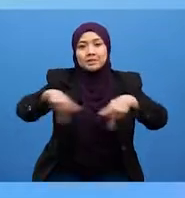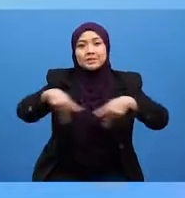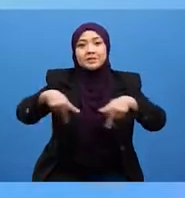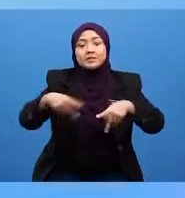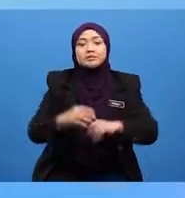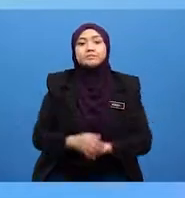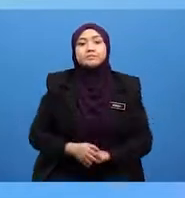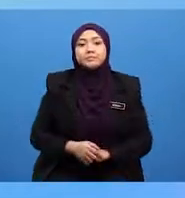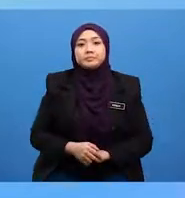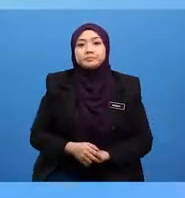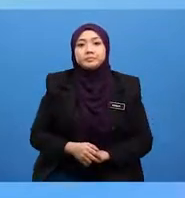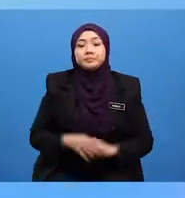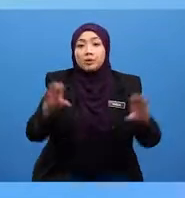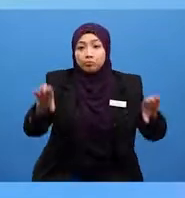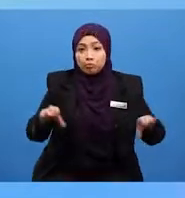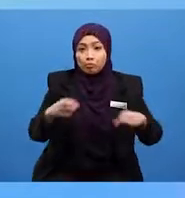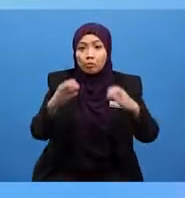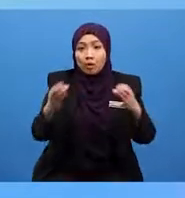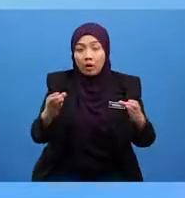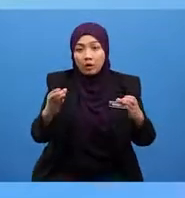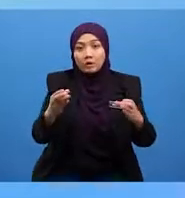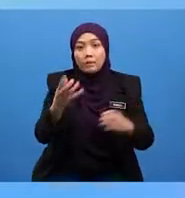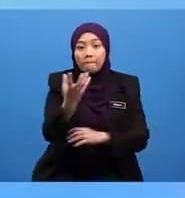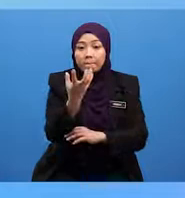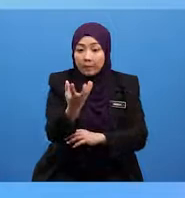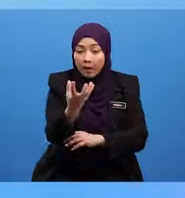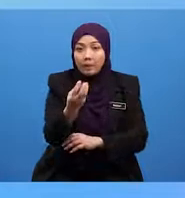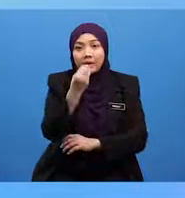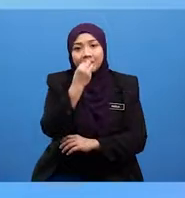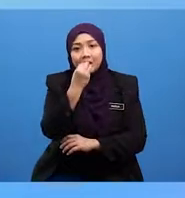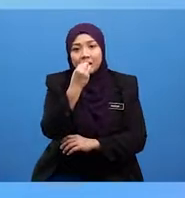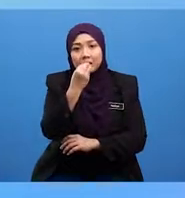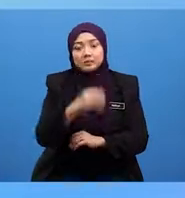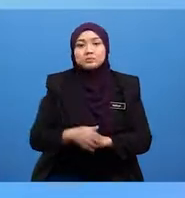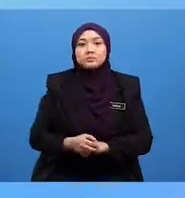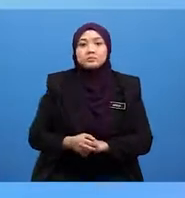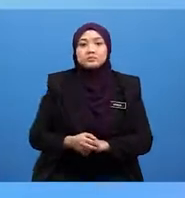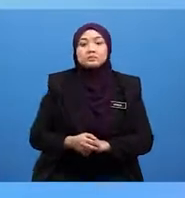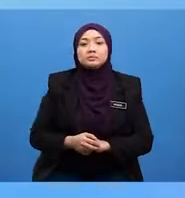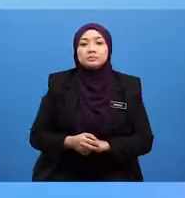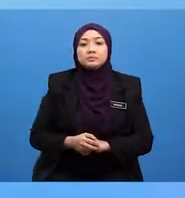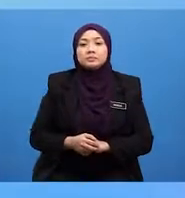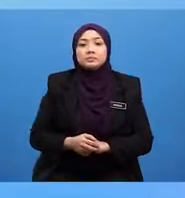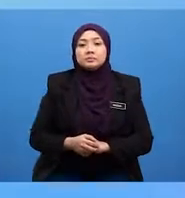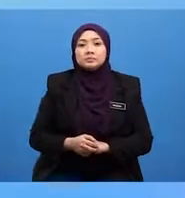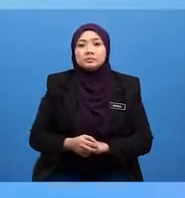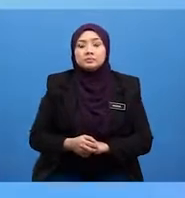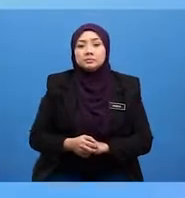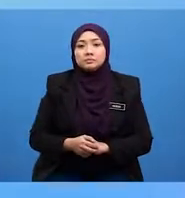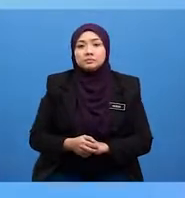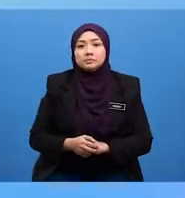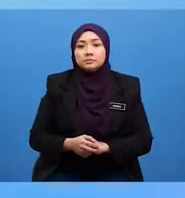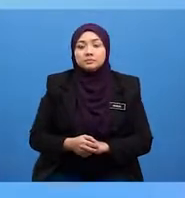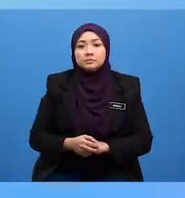nanokomposit sebagai bekas makanan. Bekas makanan daripada plastik nanokomposit